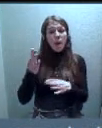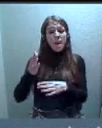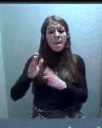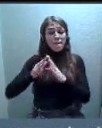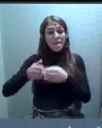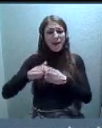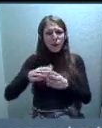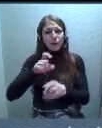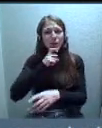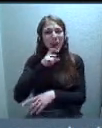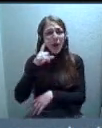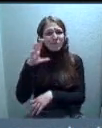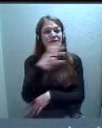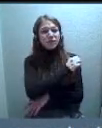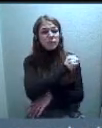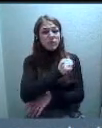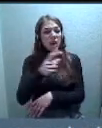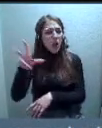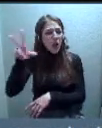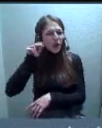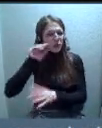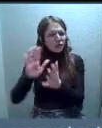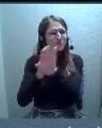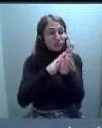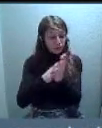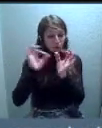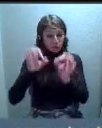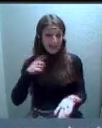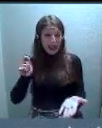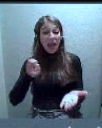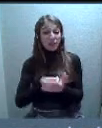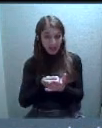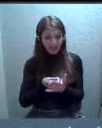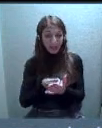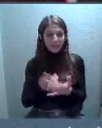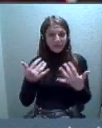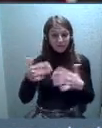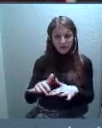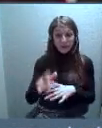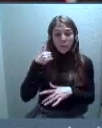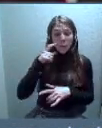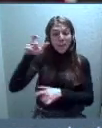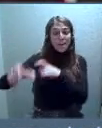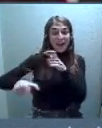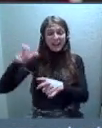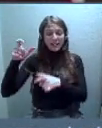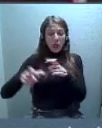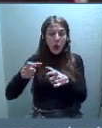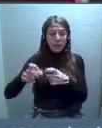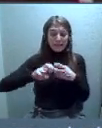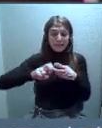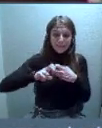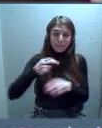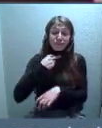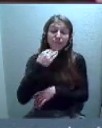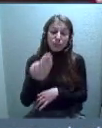à l'heure et qu'on a beaucoup applaudi. On en a acheté quelques-uns qui permettent justement aux personnes à mobilité défaillante de